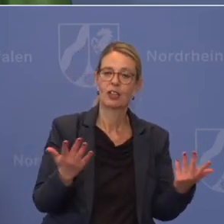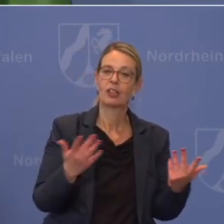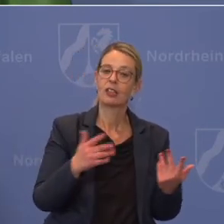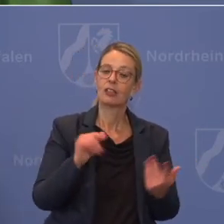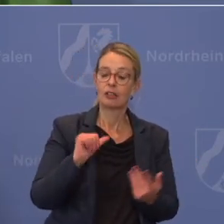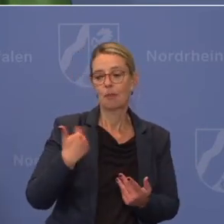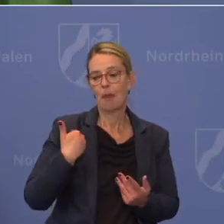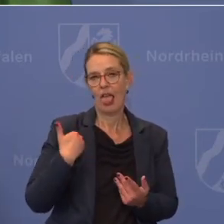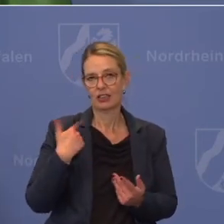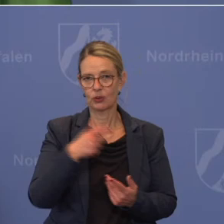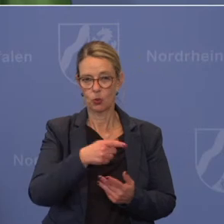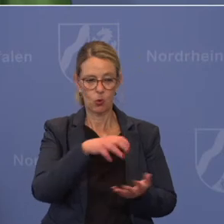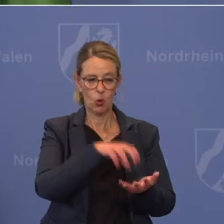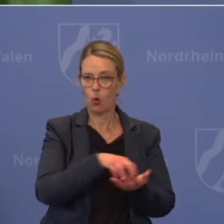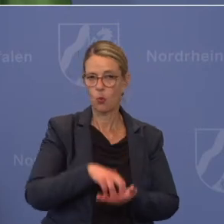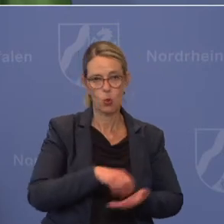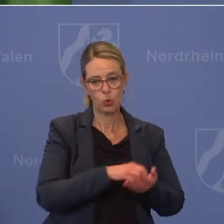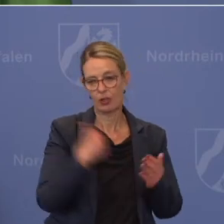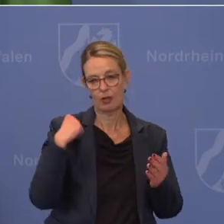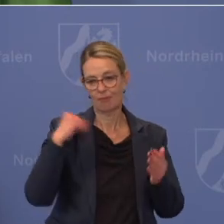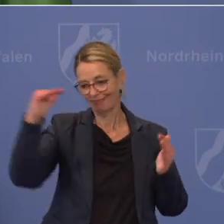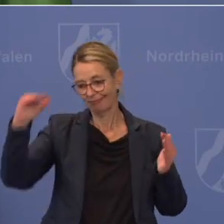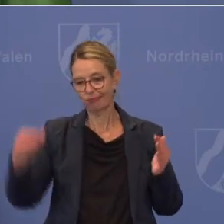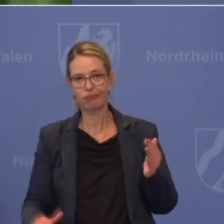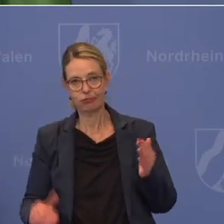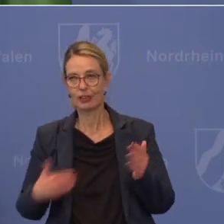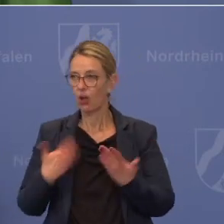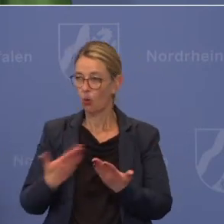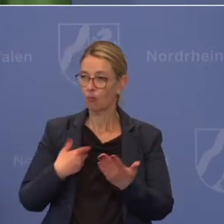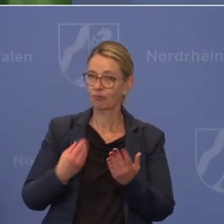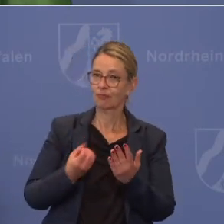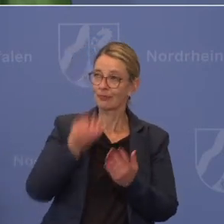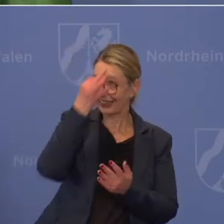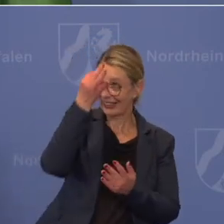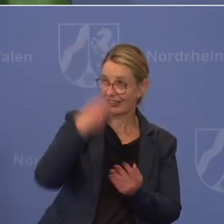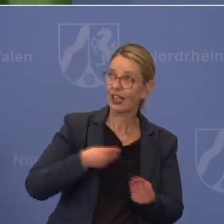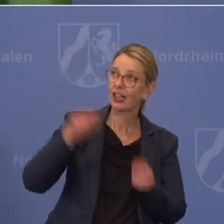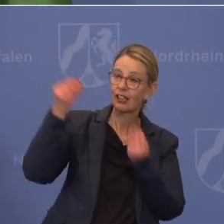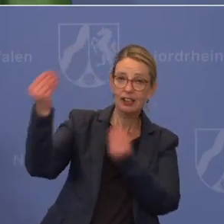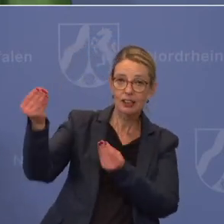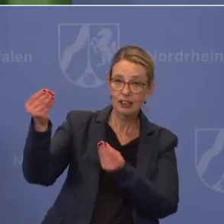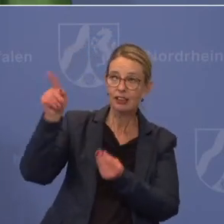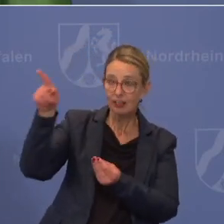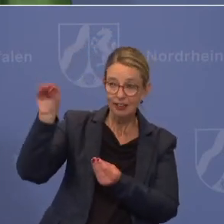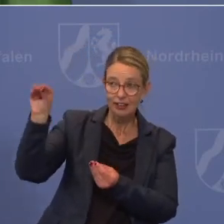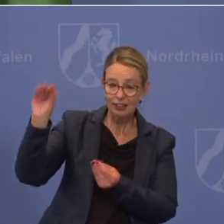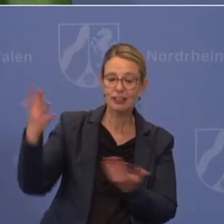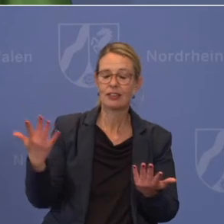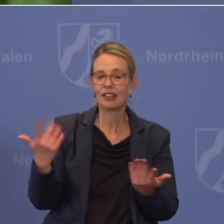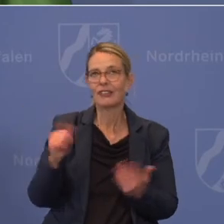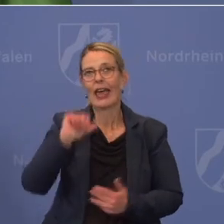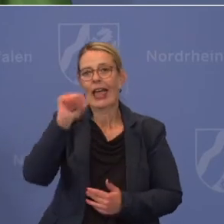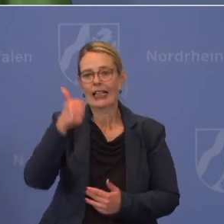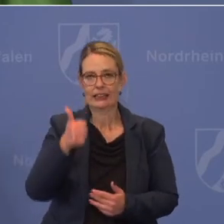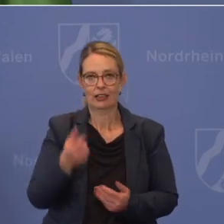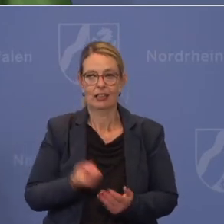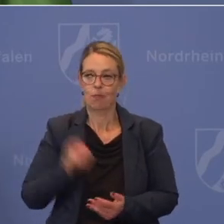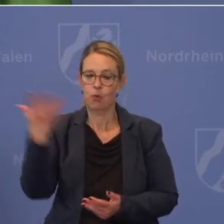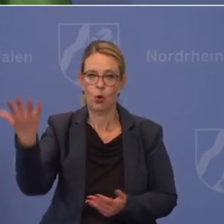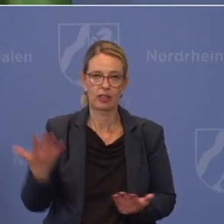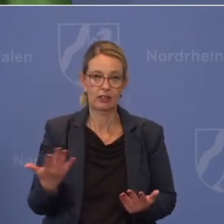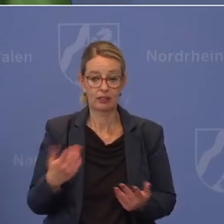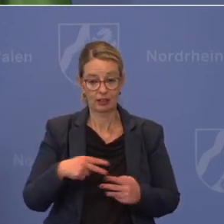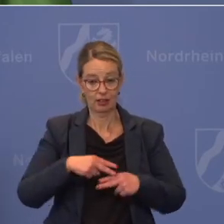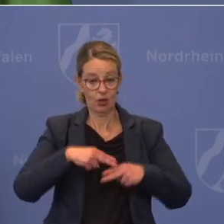Entlastung der Kommunen. Sie stand deshalb bei uns im Impulsepapier auch ganz am Anfang als erster Impuls. Sie sind der größte